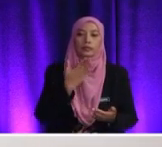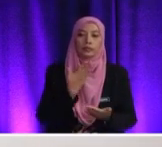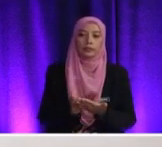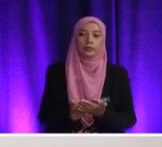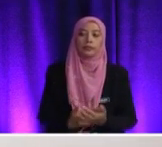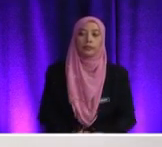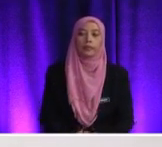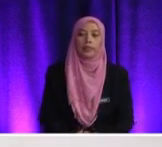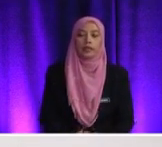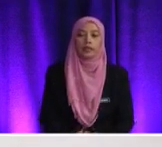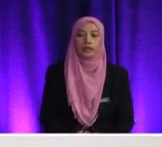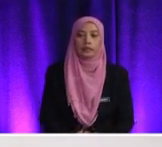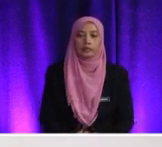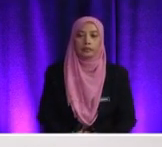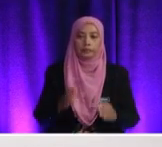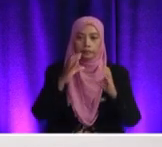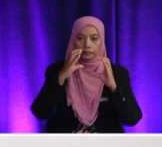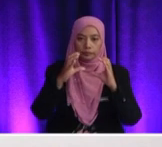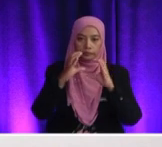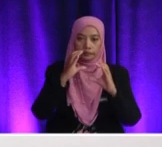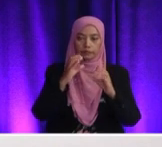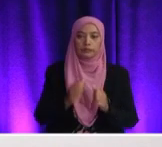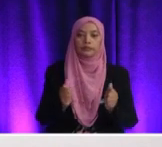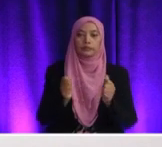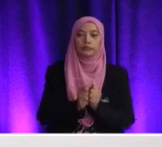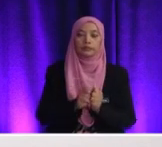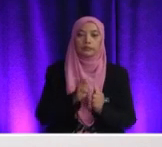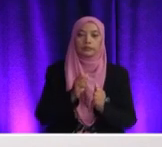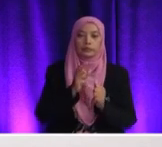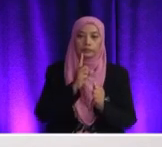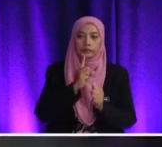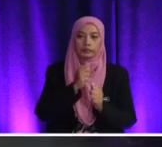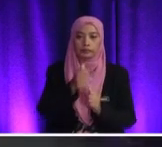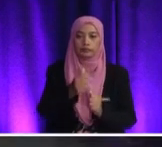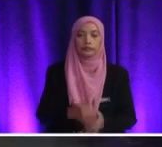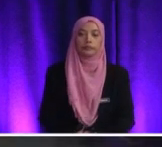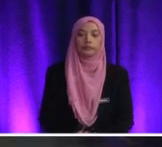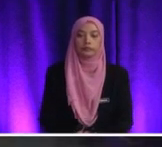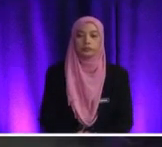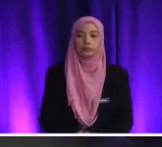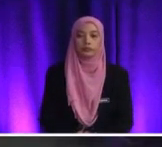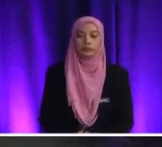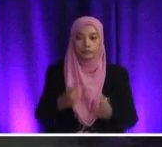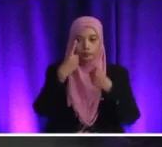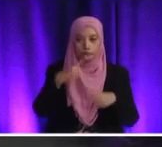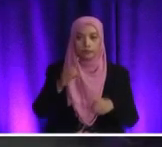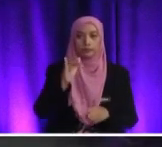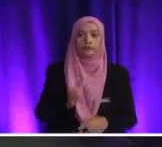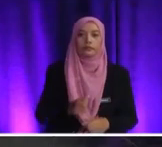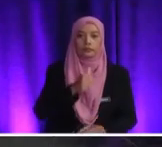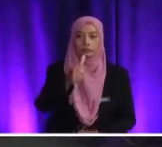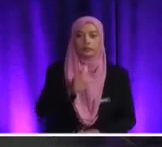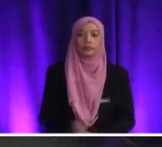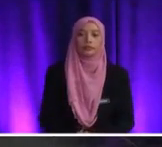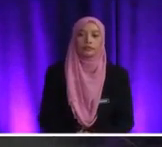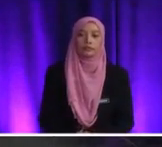dengan setiap pesawat jet sama Ade Rakan sekerja atau majikan Oh itu ya jawaban hebat daripada bakal chef